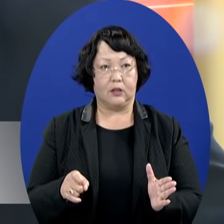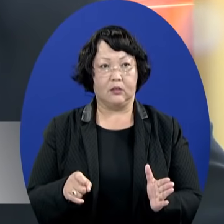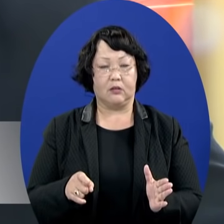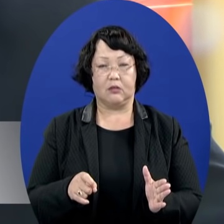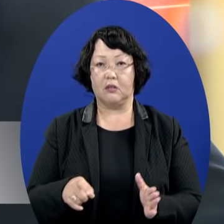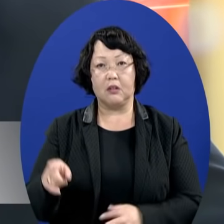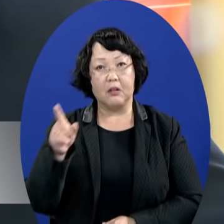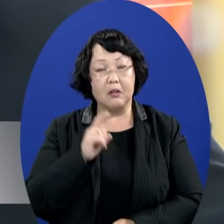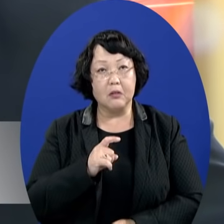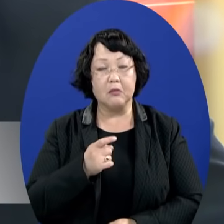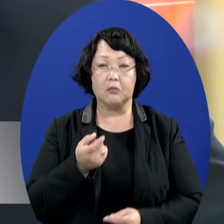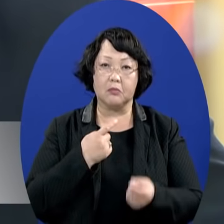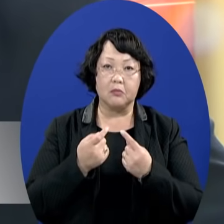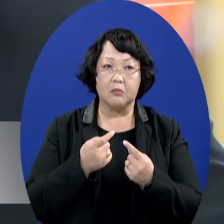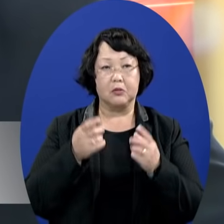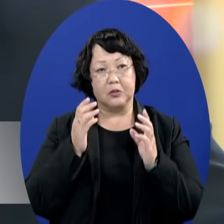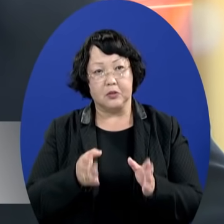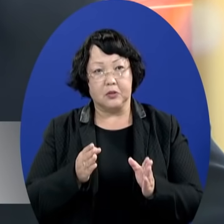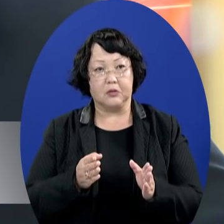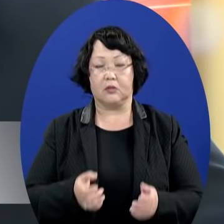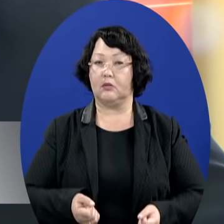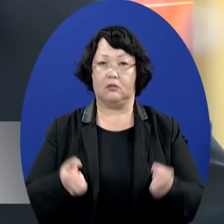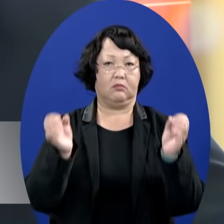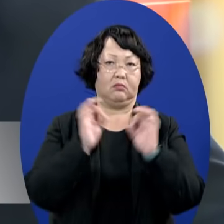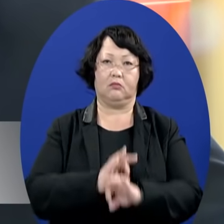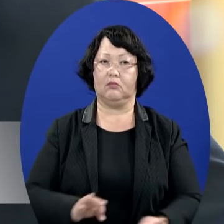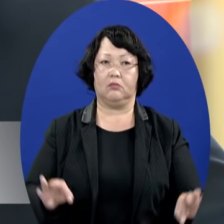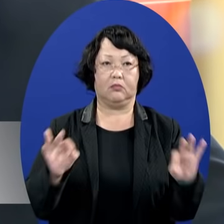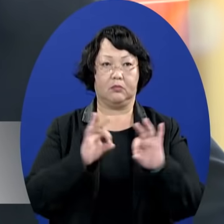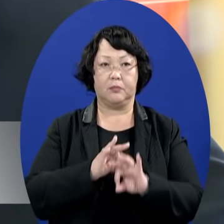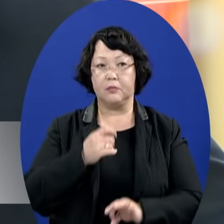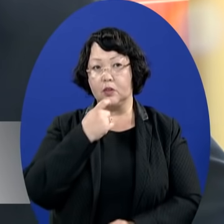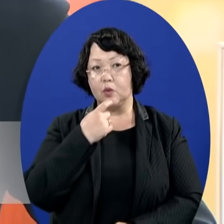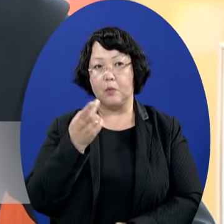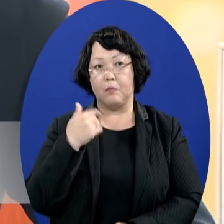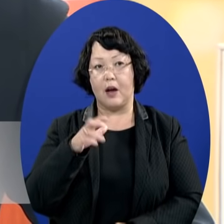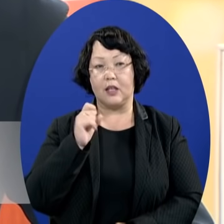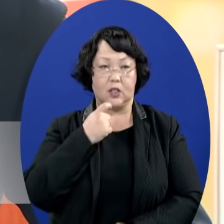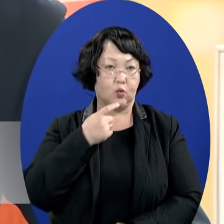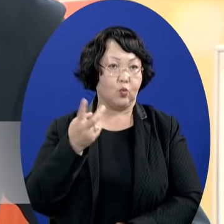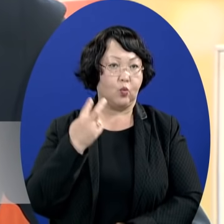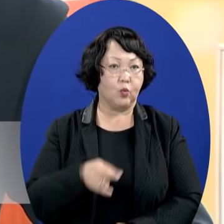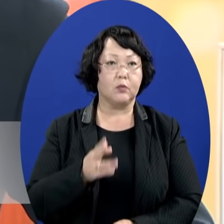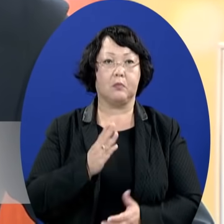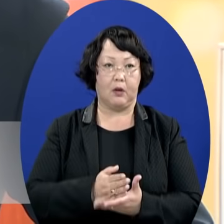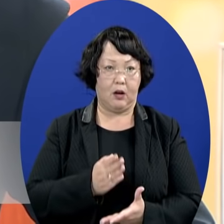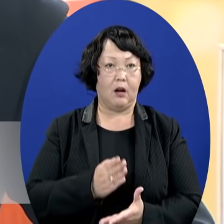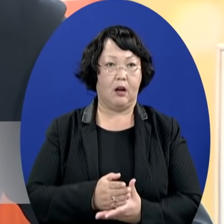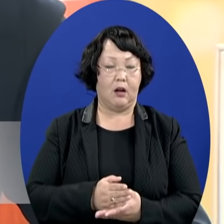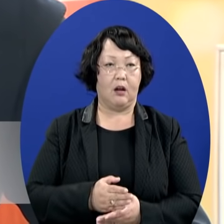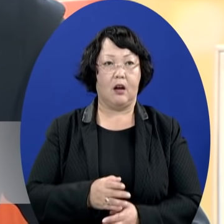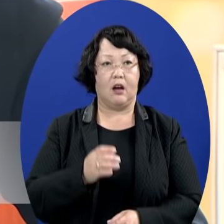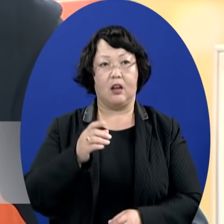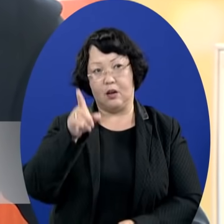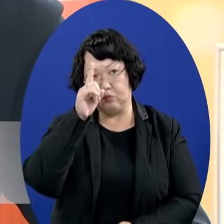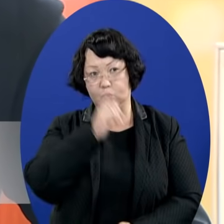ч одоо урал цуглаан шийдвэр гараагүй. За нөхцөл байдал бол маш хүнд байна. Энэ салбарын ажилчдыг харж